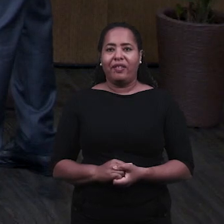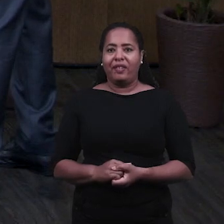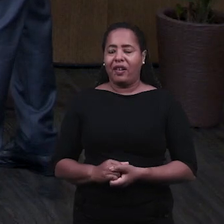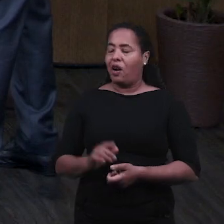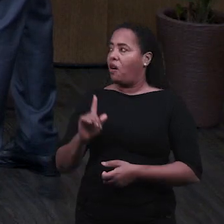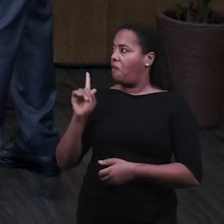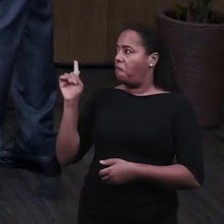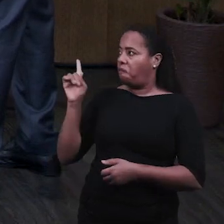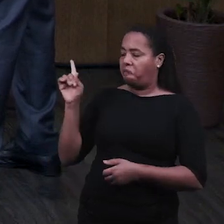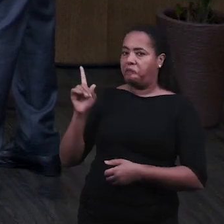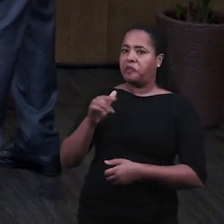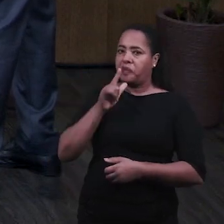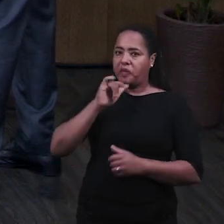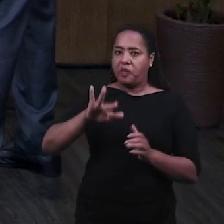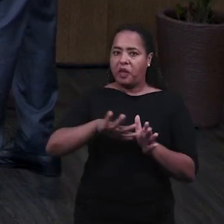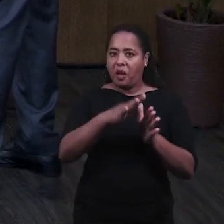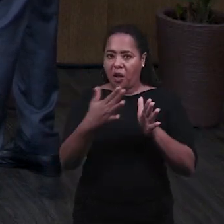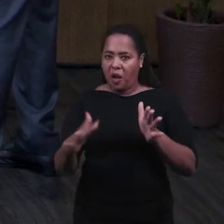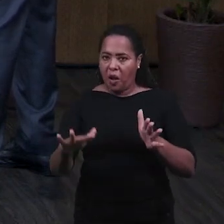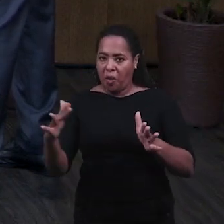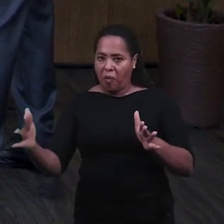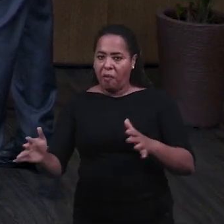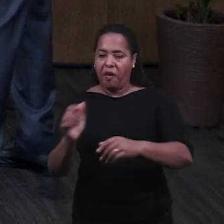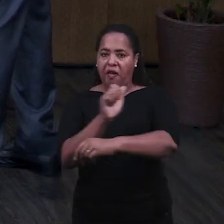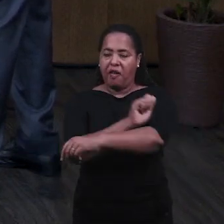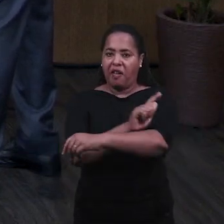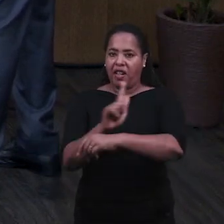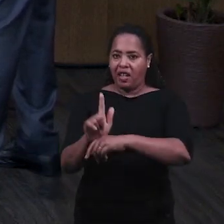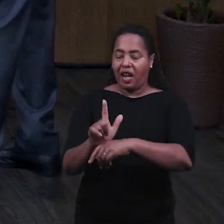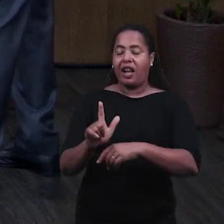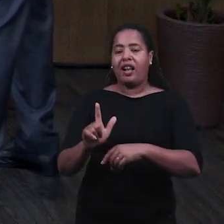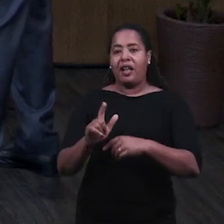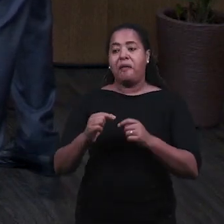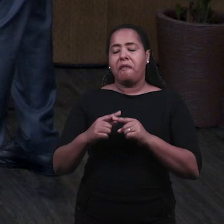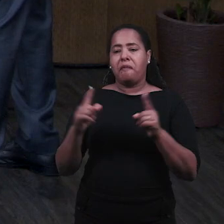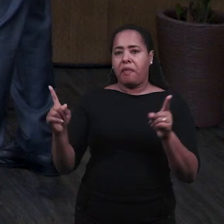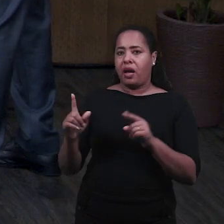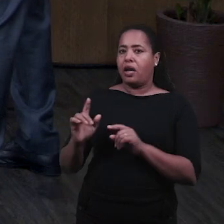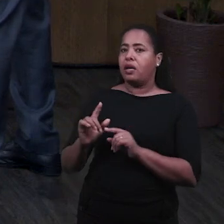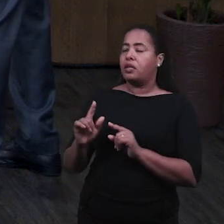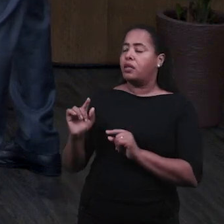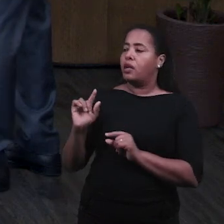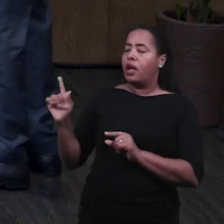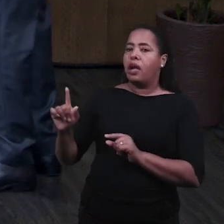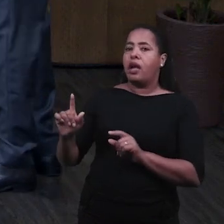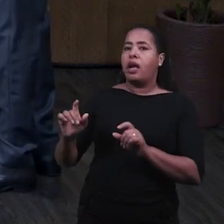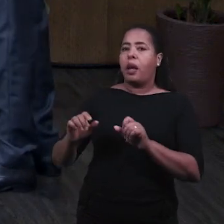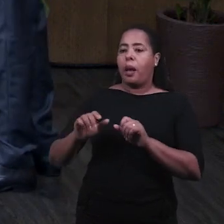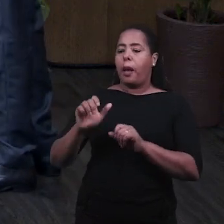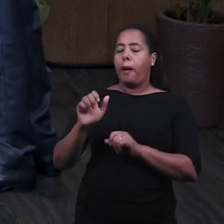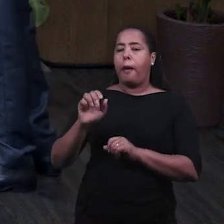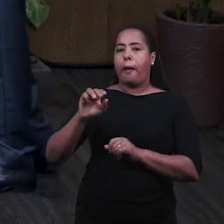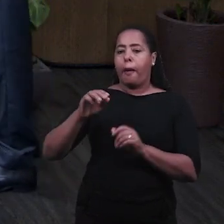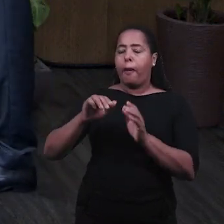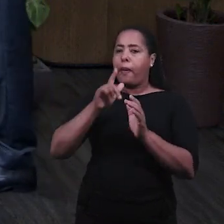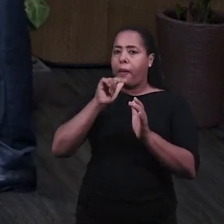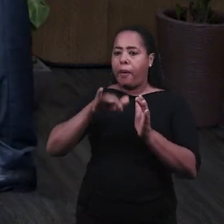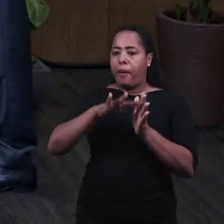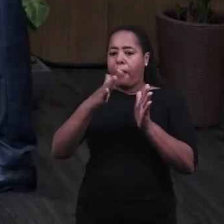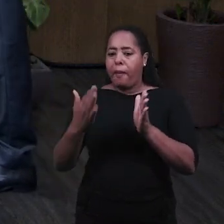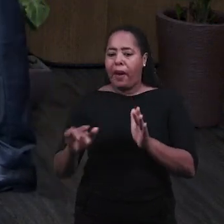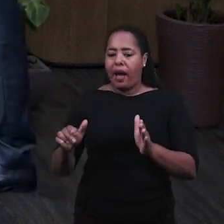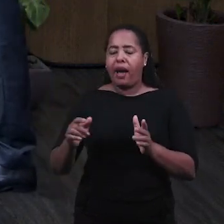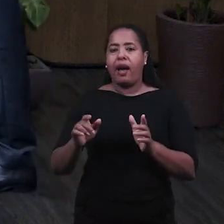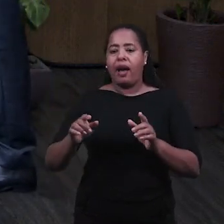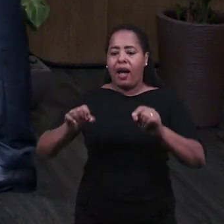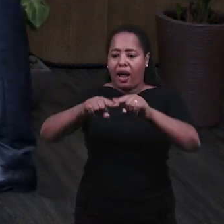la Galilée, la Bible cite, et en vérité, c'est un grand lac, aussi appelé Mar de